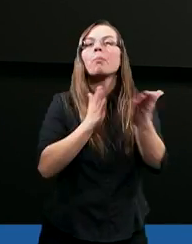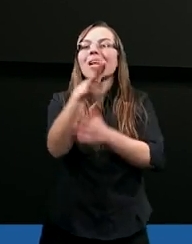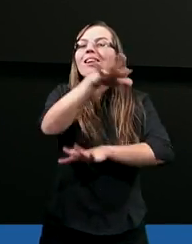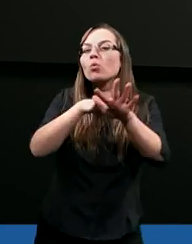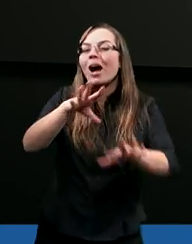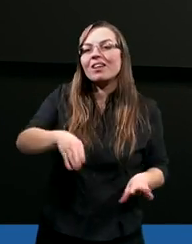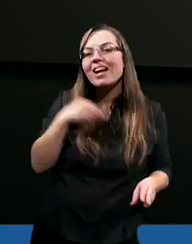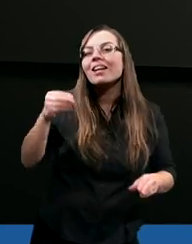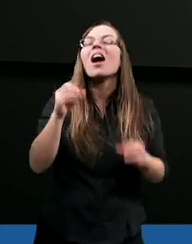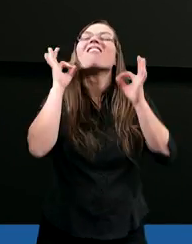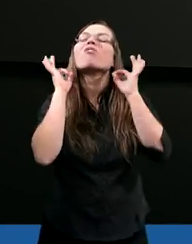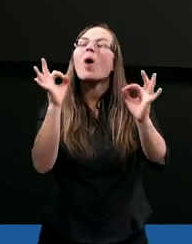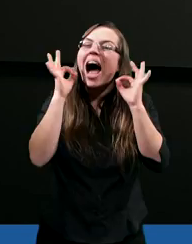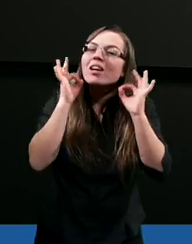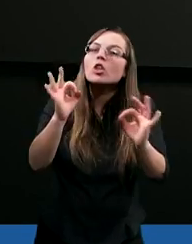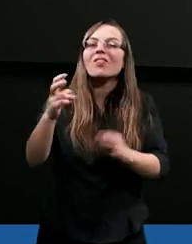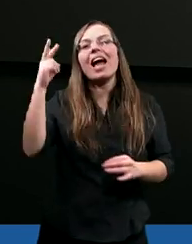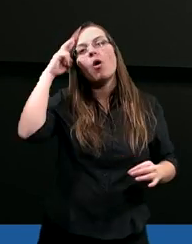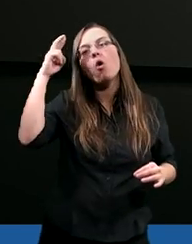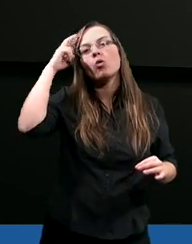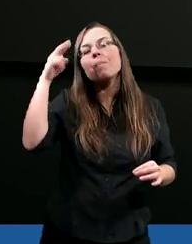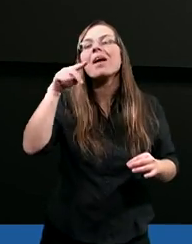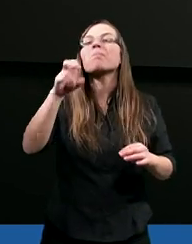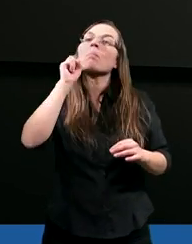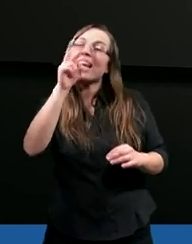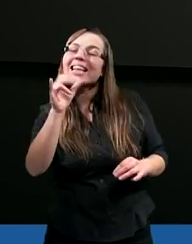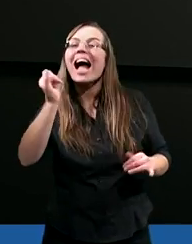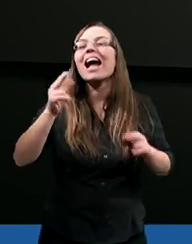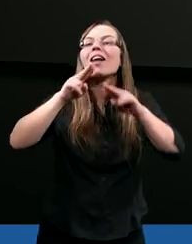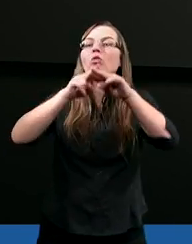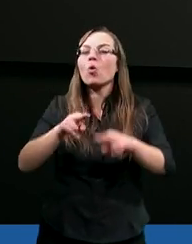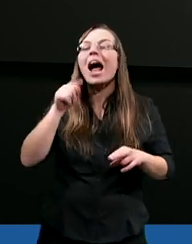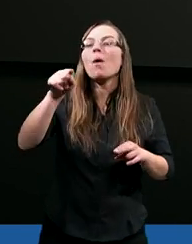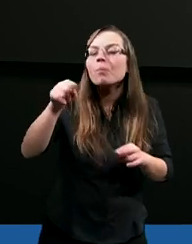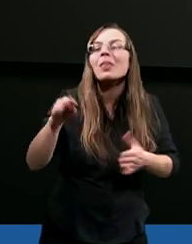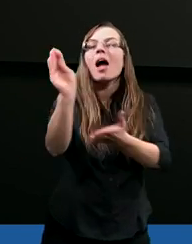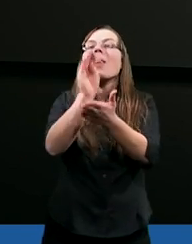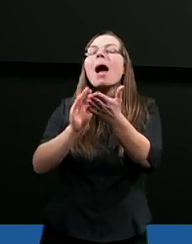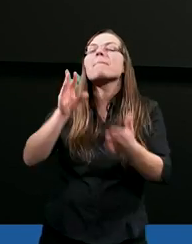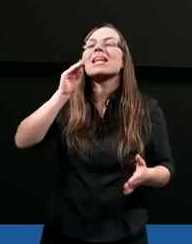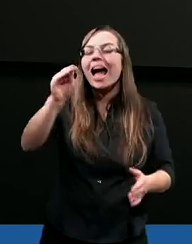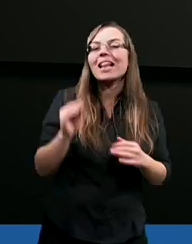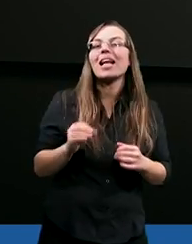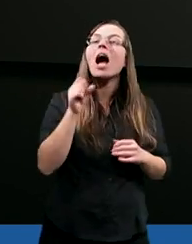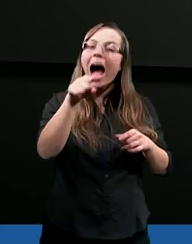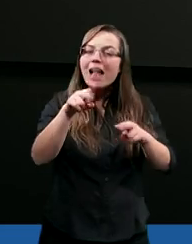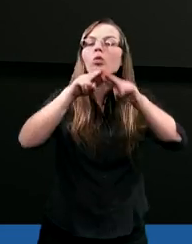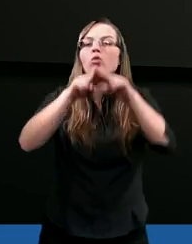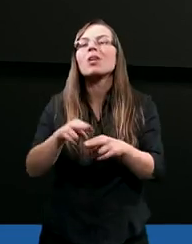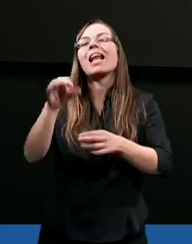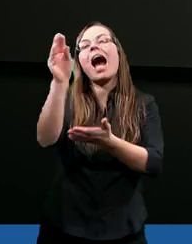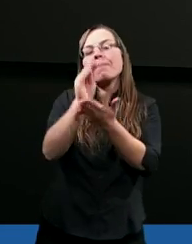Świętego właściwie rozumieli tak, jak zostało ono napisane. A zostało